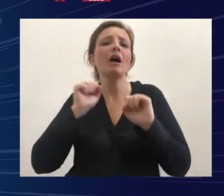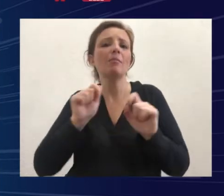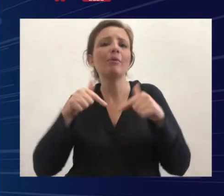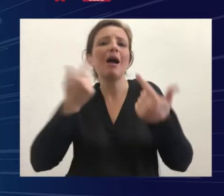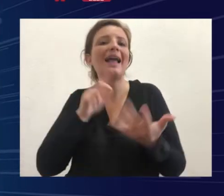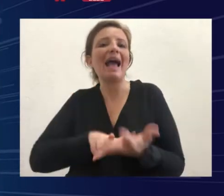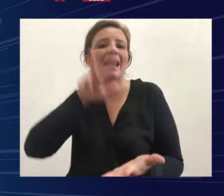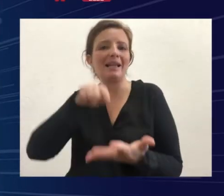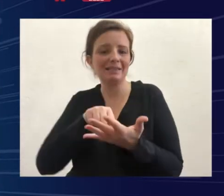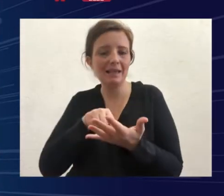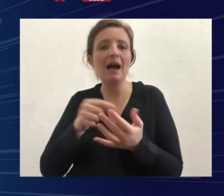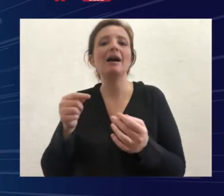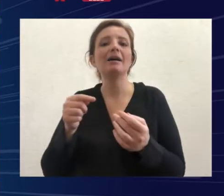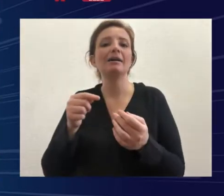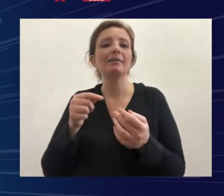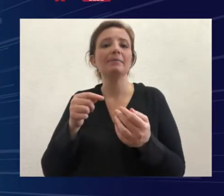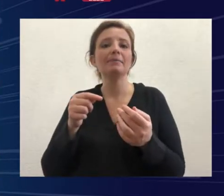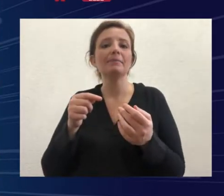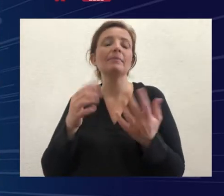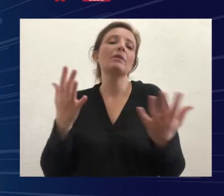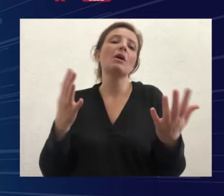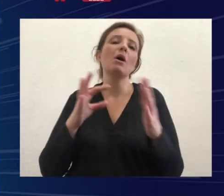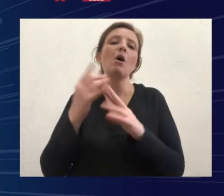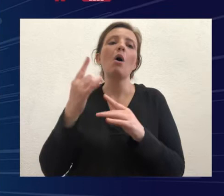di garantire